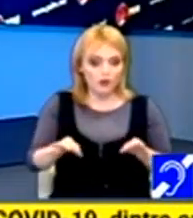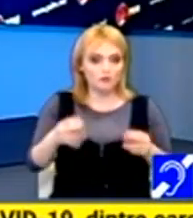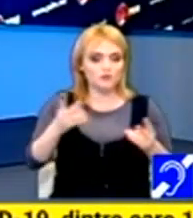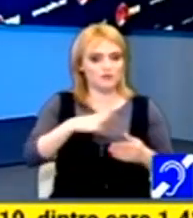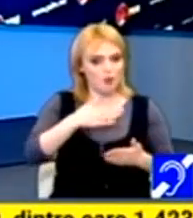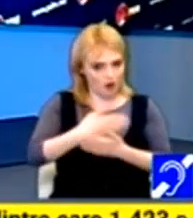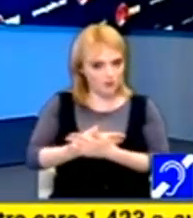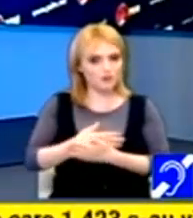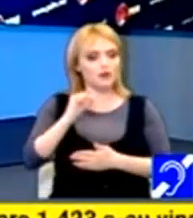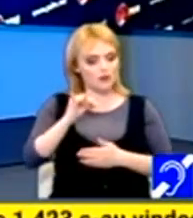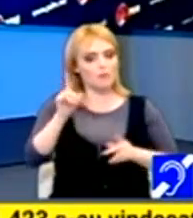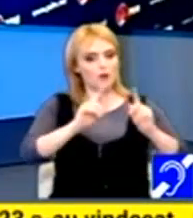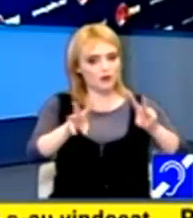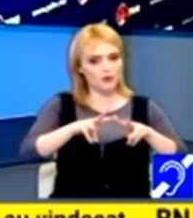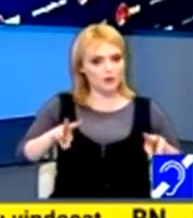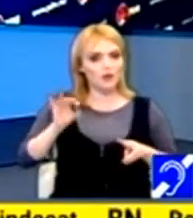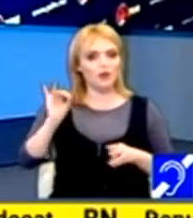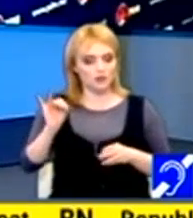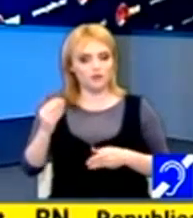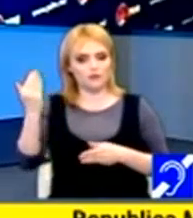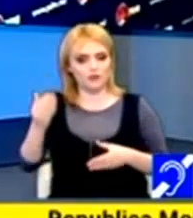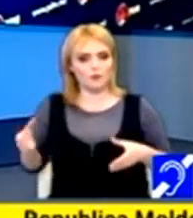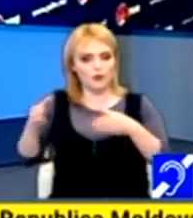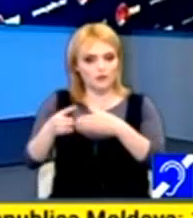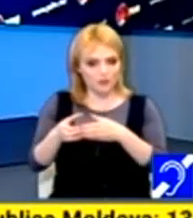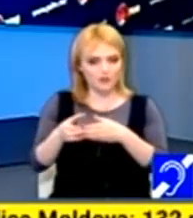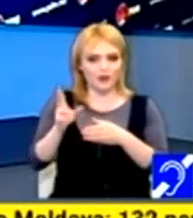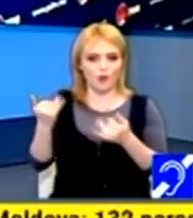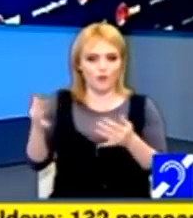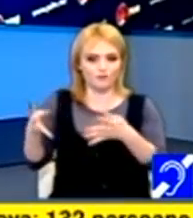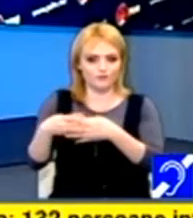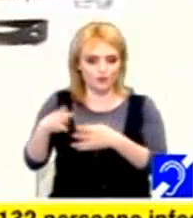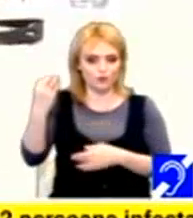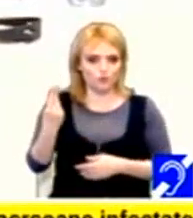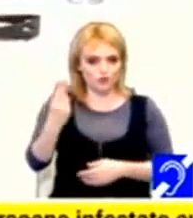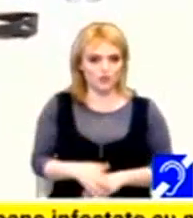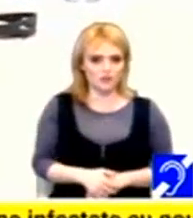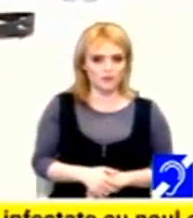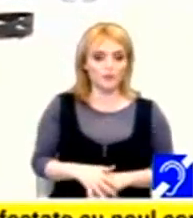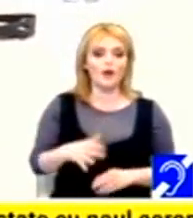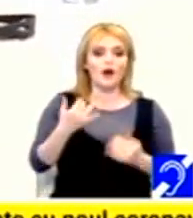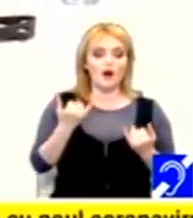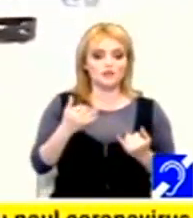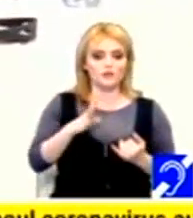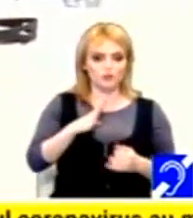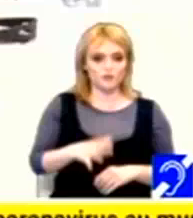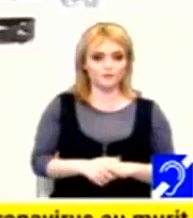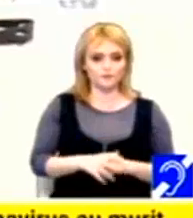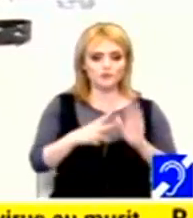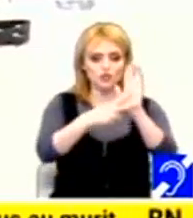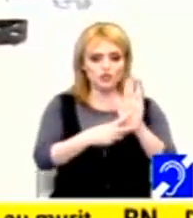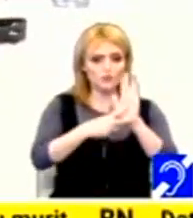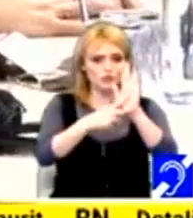mai active atât în Parlament cât și în coaliția de guvernare. Este concluzia unei ședințe maraton APD desfășurată la Parlament, care a ținut